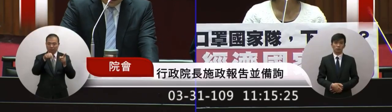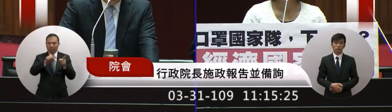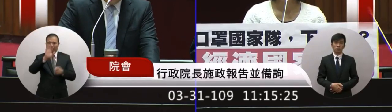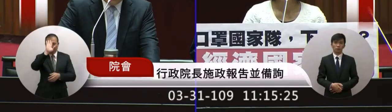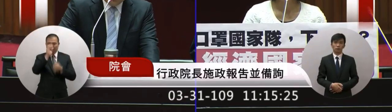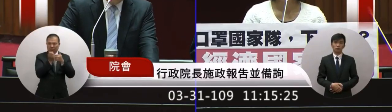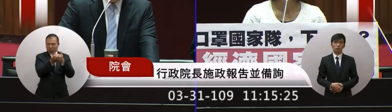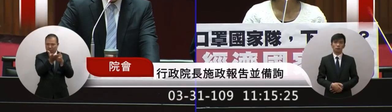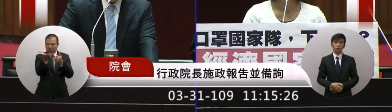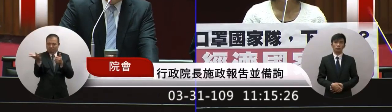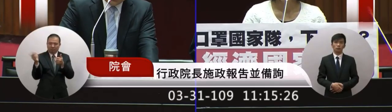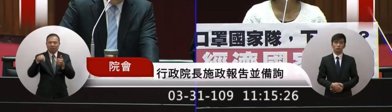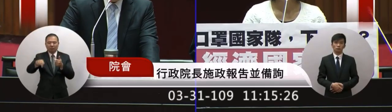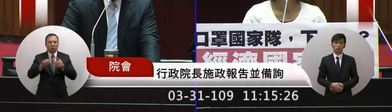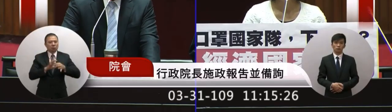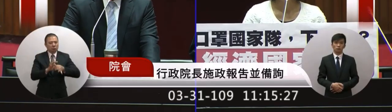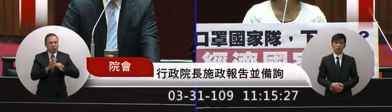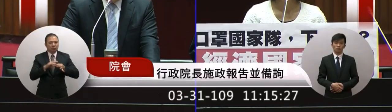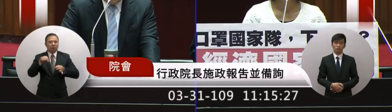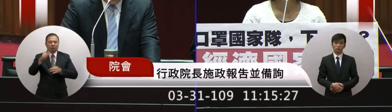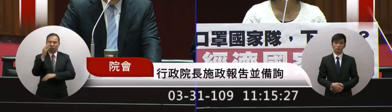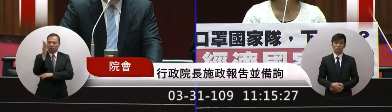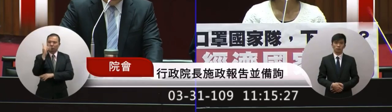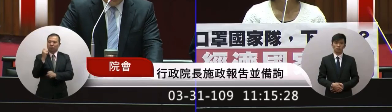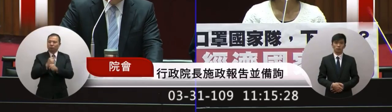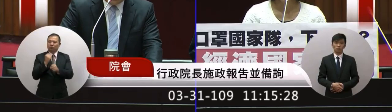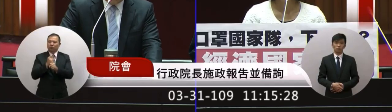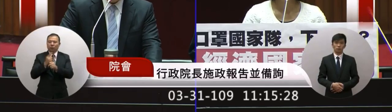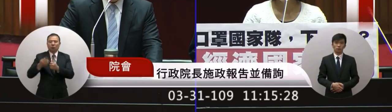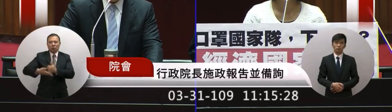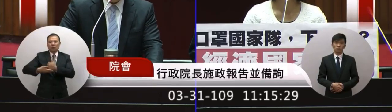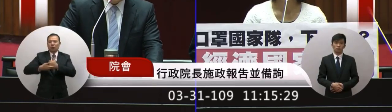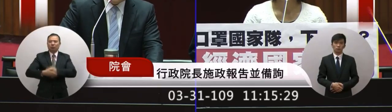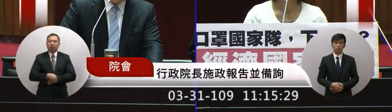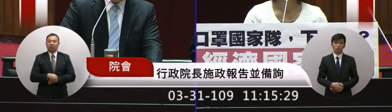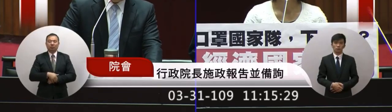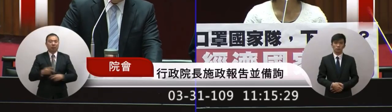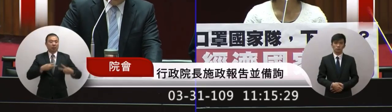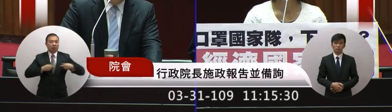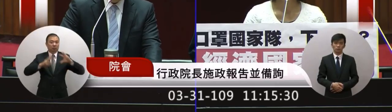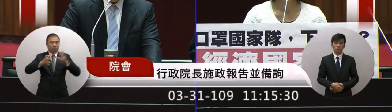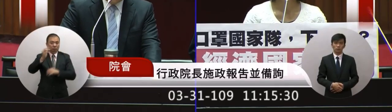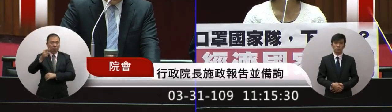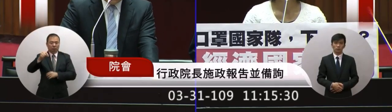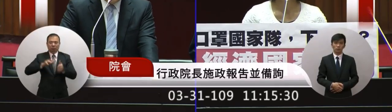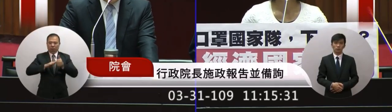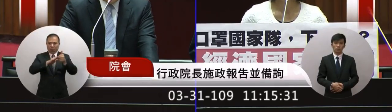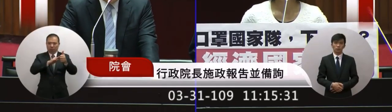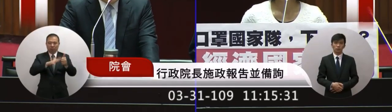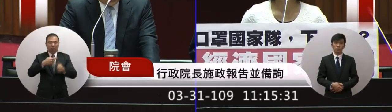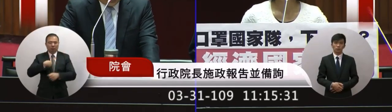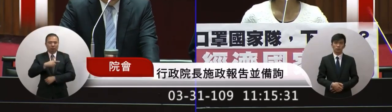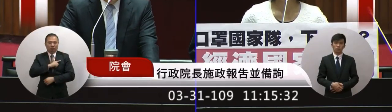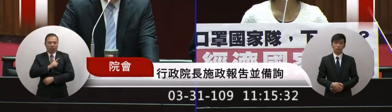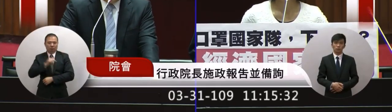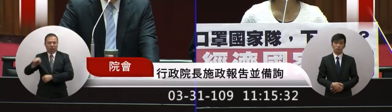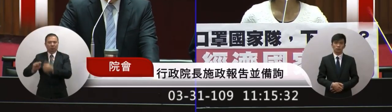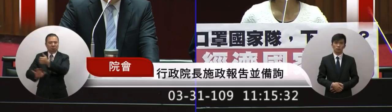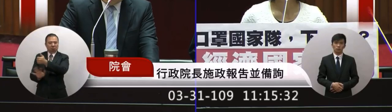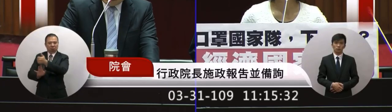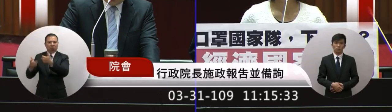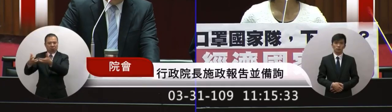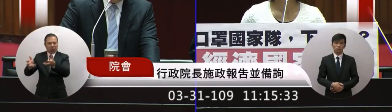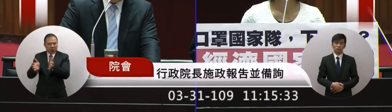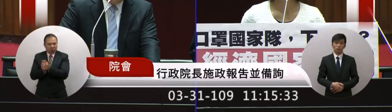给政府很多的肯定。在蔡总统的领导下，我带着行政团队，确实这几个月